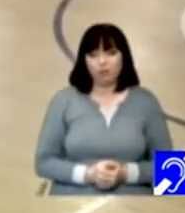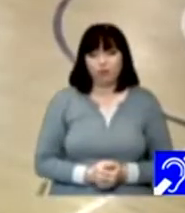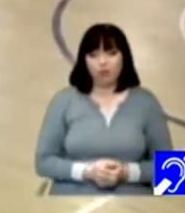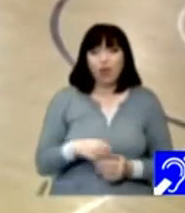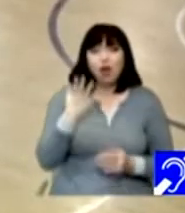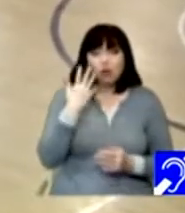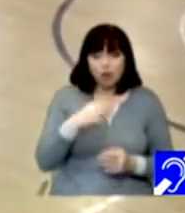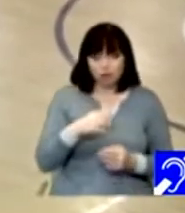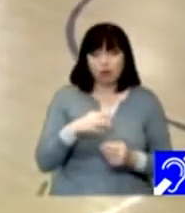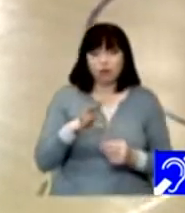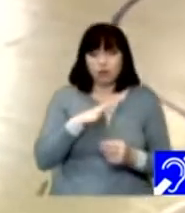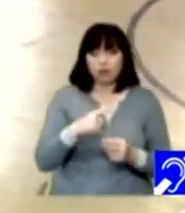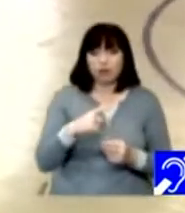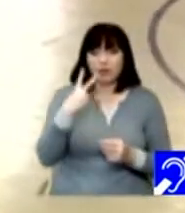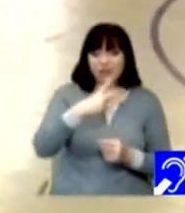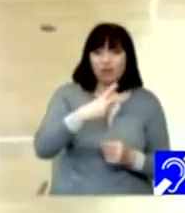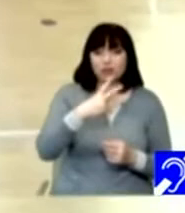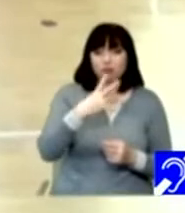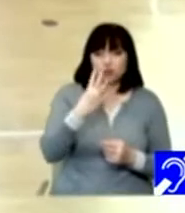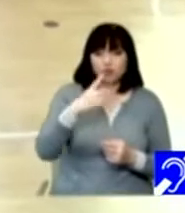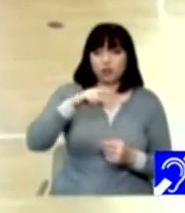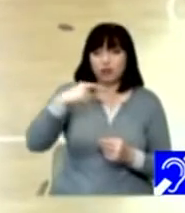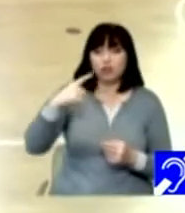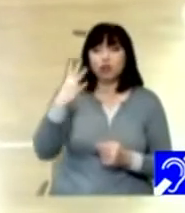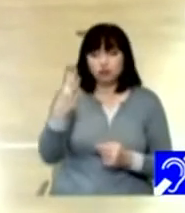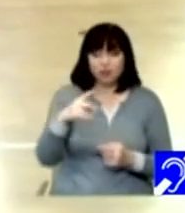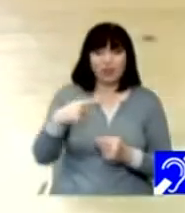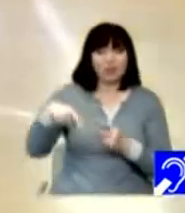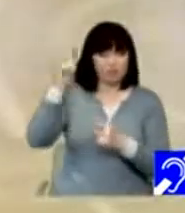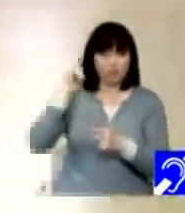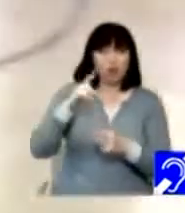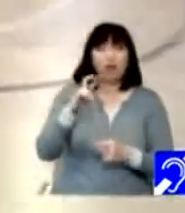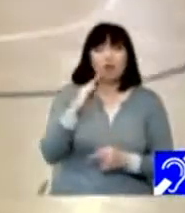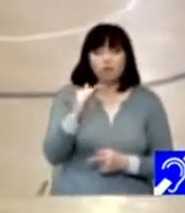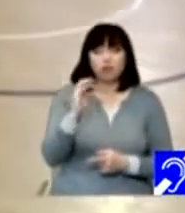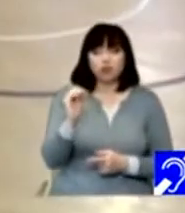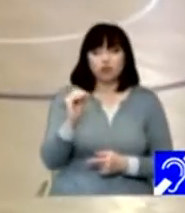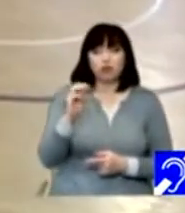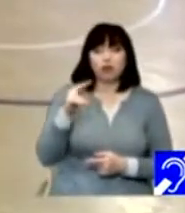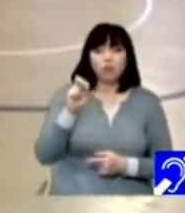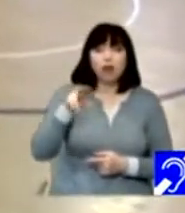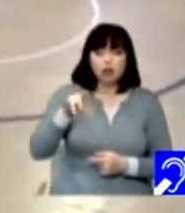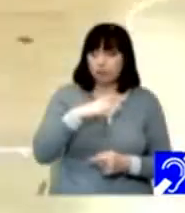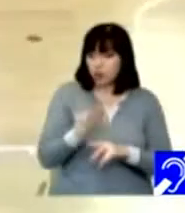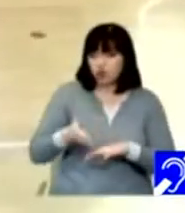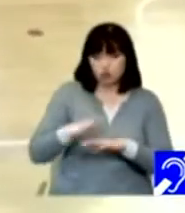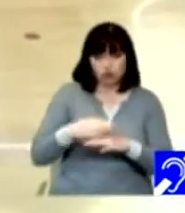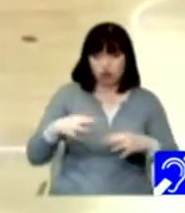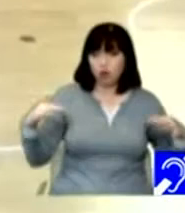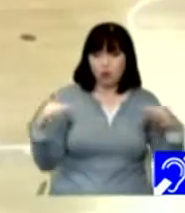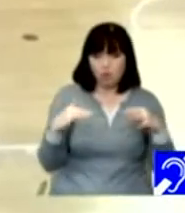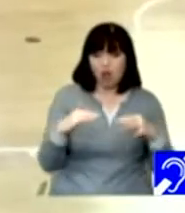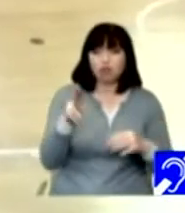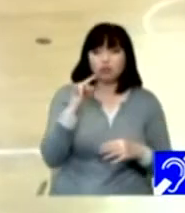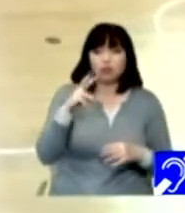După ce s-a impus cu scorul de 24-4 în etapa trecută, FC Balcan a avut parte de un meci dificil cu Dinamo Plus.